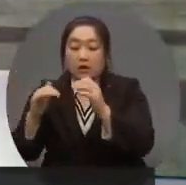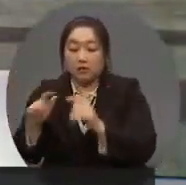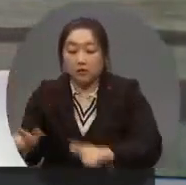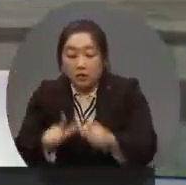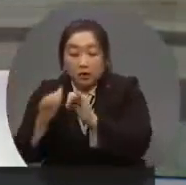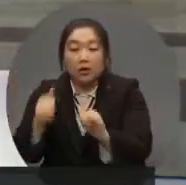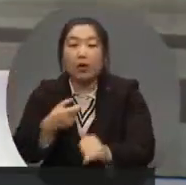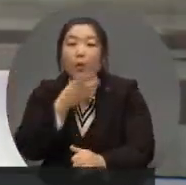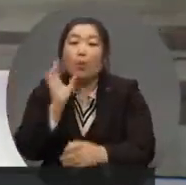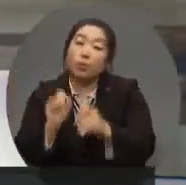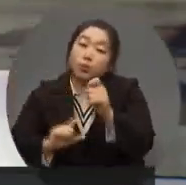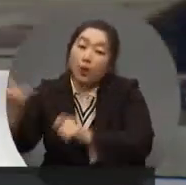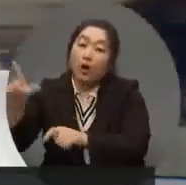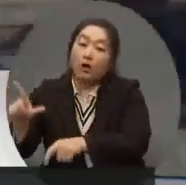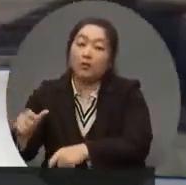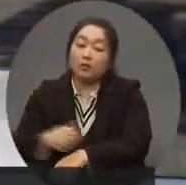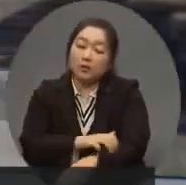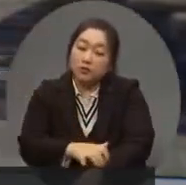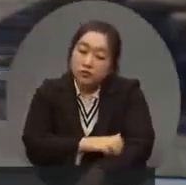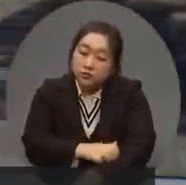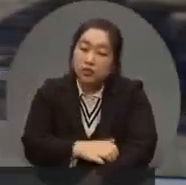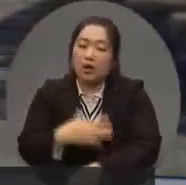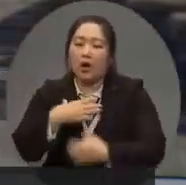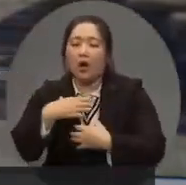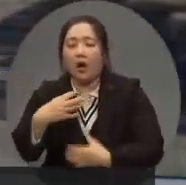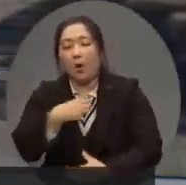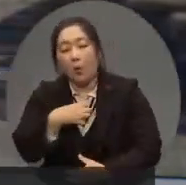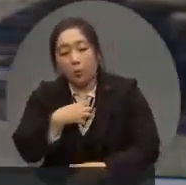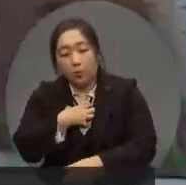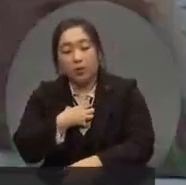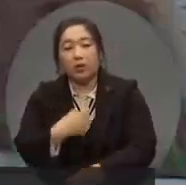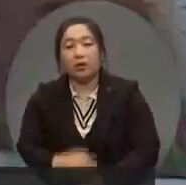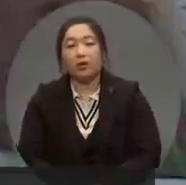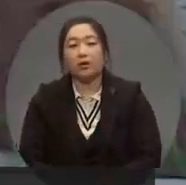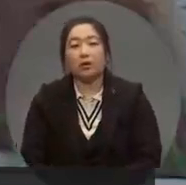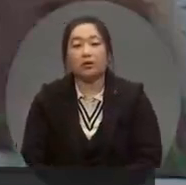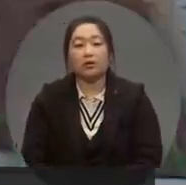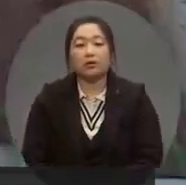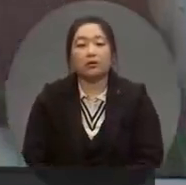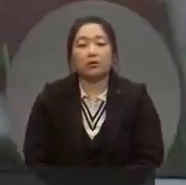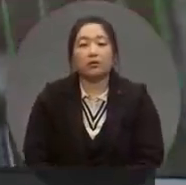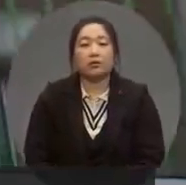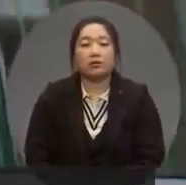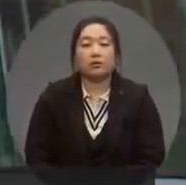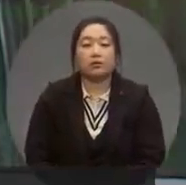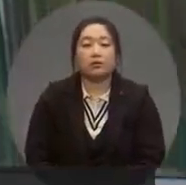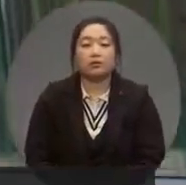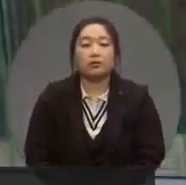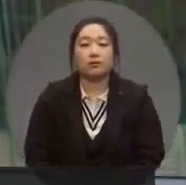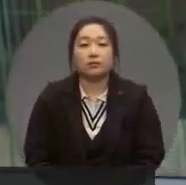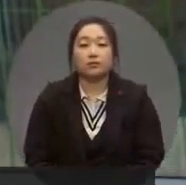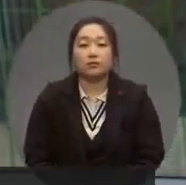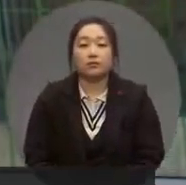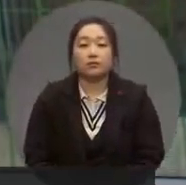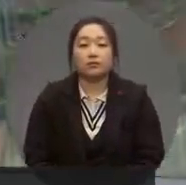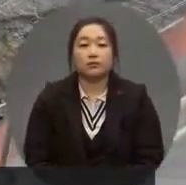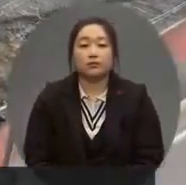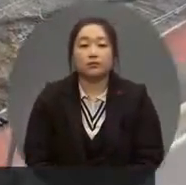많아 불편을 넘어 당장의 안전까지 위협받고 있는 상황입니다. 이초원 기자가 보도합니다.